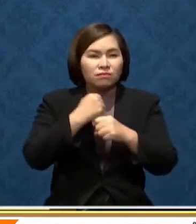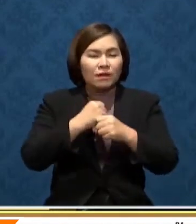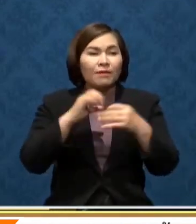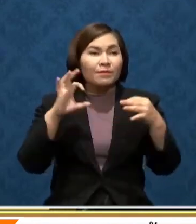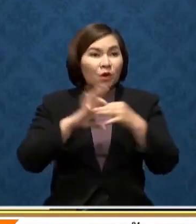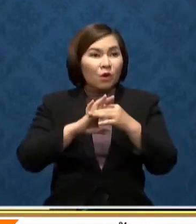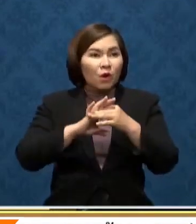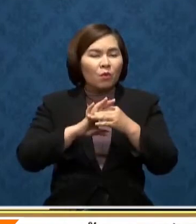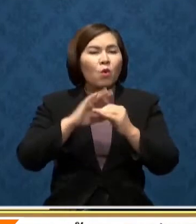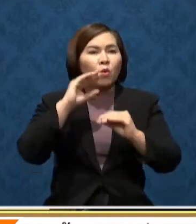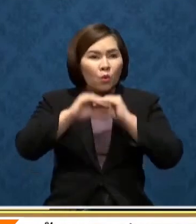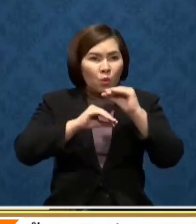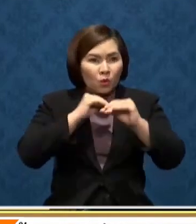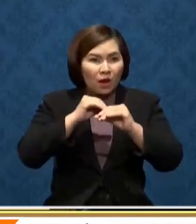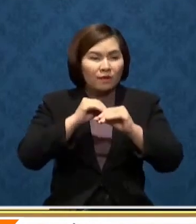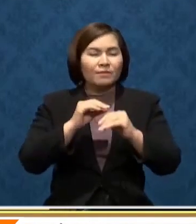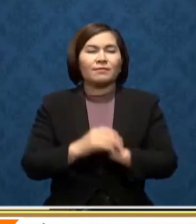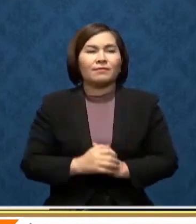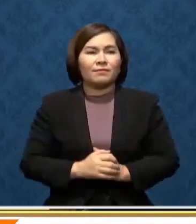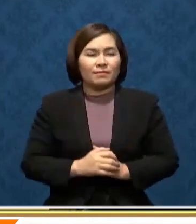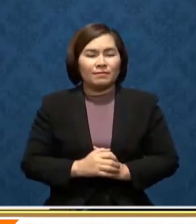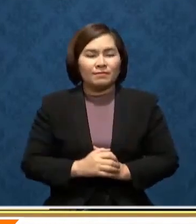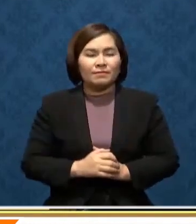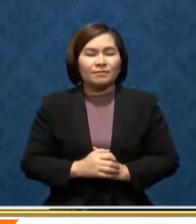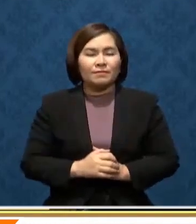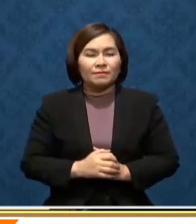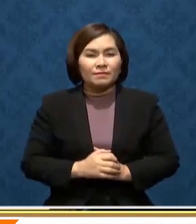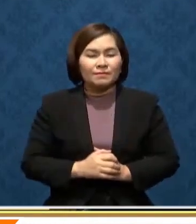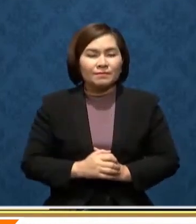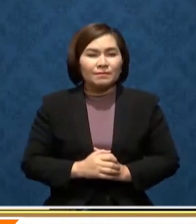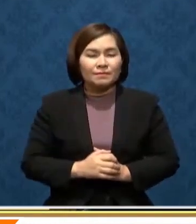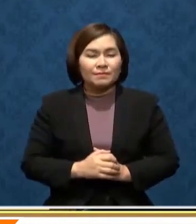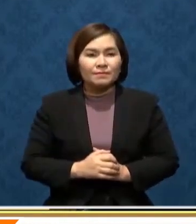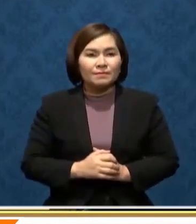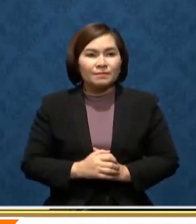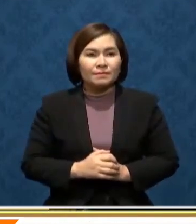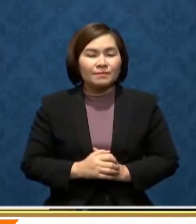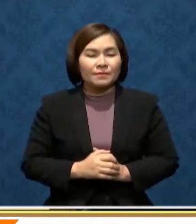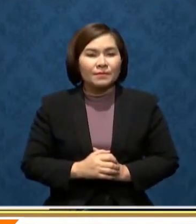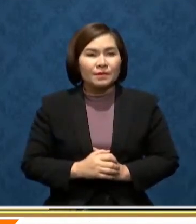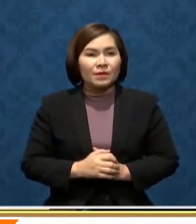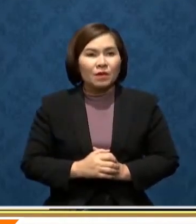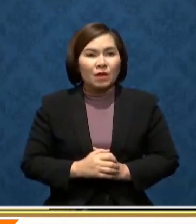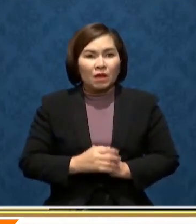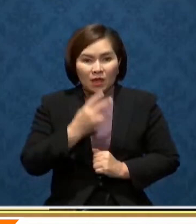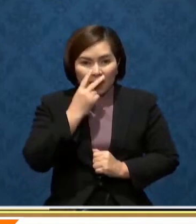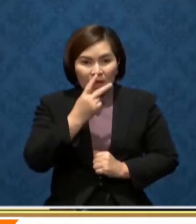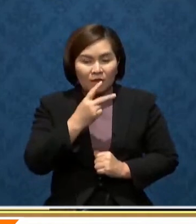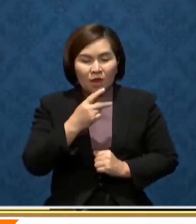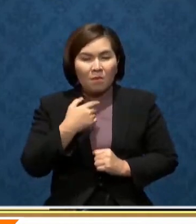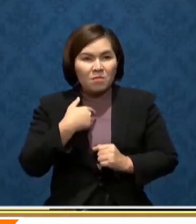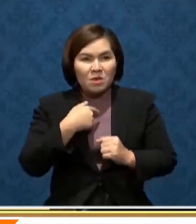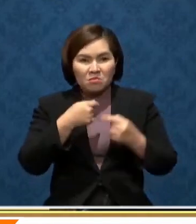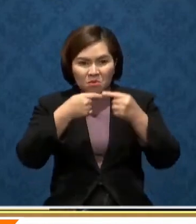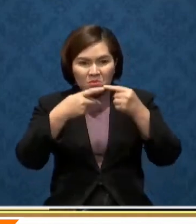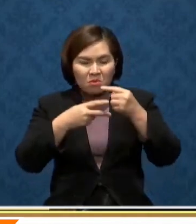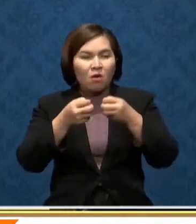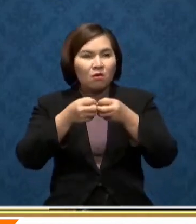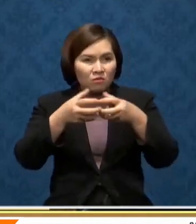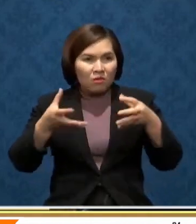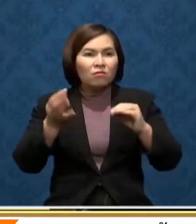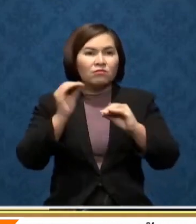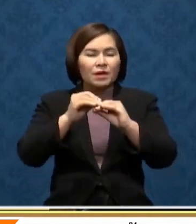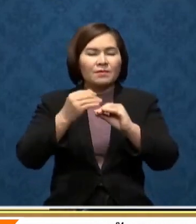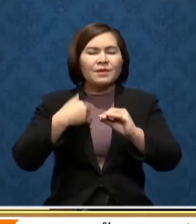เป็น projectสั้นๆหรือที่เราเรียกว่ากิ๊กไอ้คนนี้ซึ่งนับวันมีขนาดเพิ่มขึ้นเรื่อยๆสุด